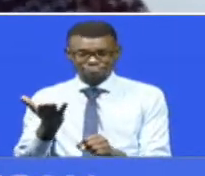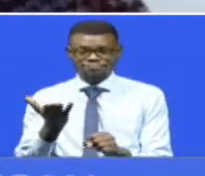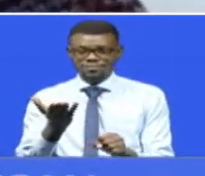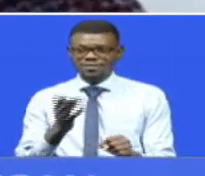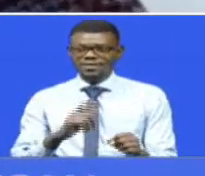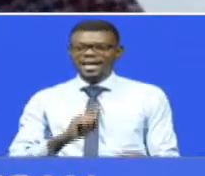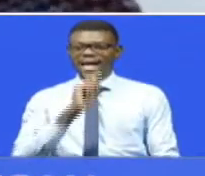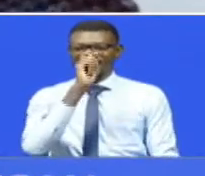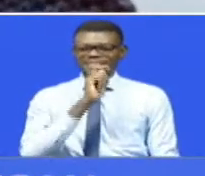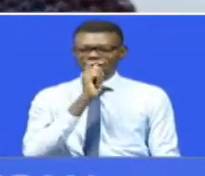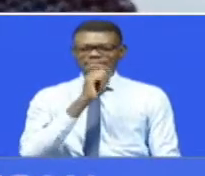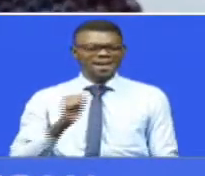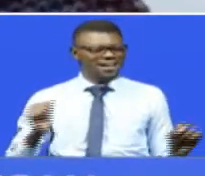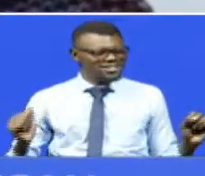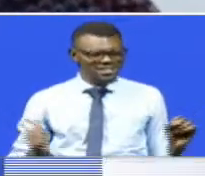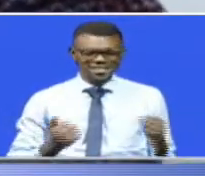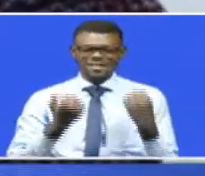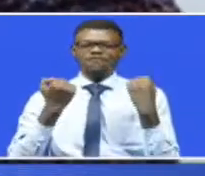tuko salama.